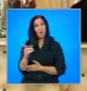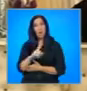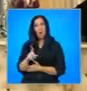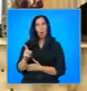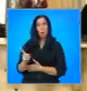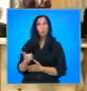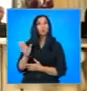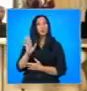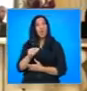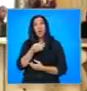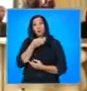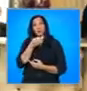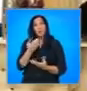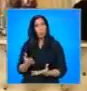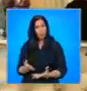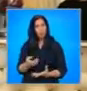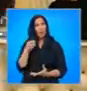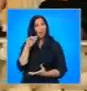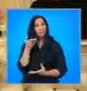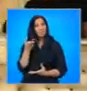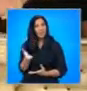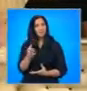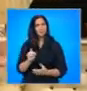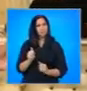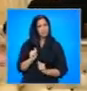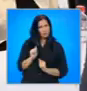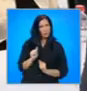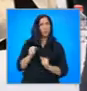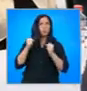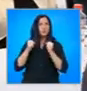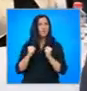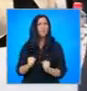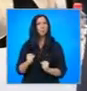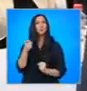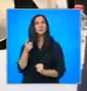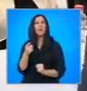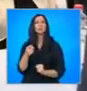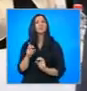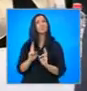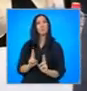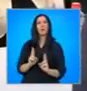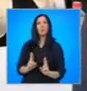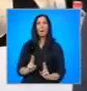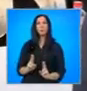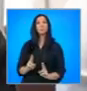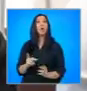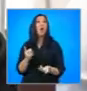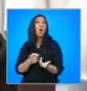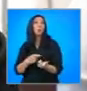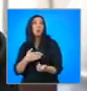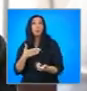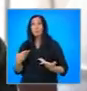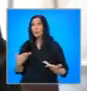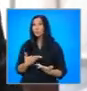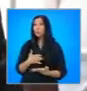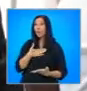които ще осигурят тази сигурност и стабилност, тази нормалност, от която има